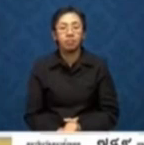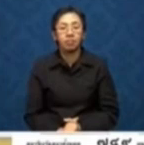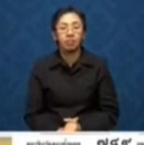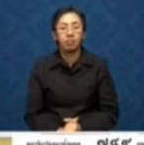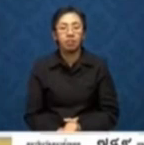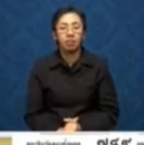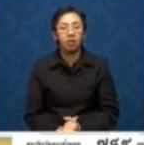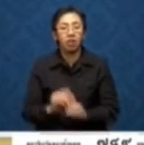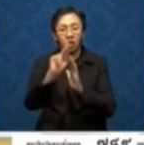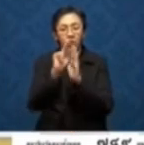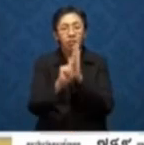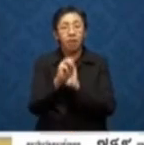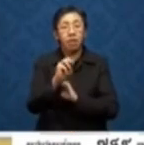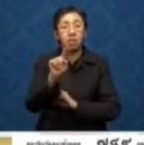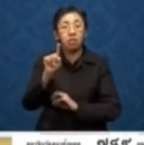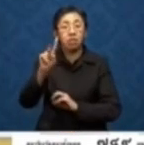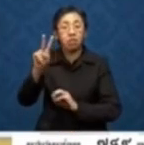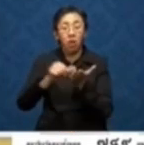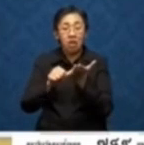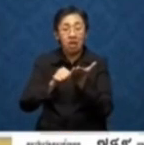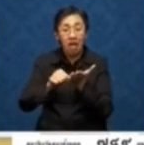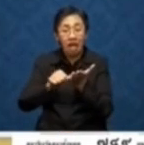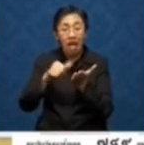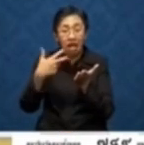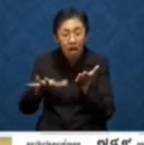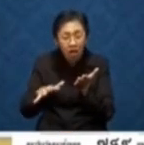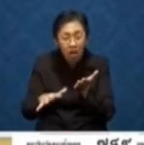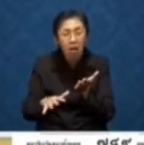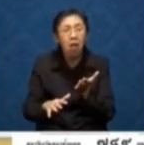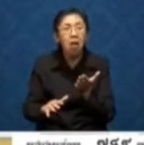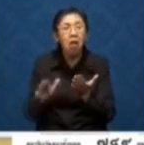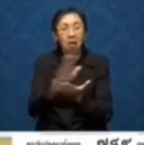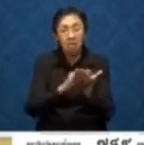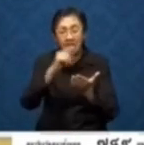การแก้ไขมันก็ไม่ได้ทำให้ประเทศไทยเนี่ยทุกค